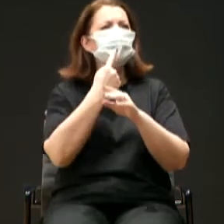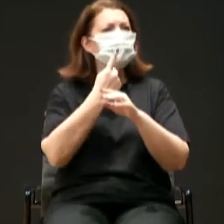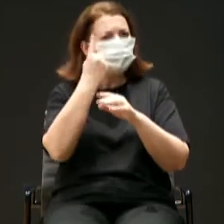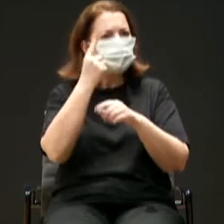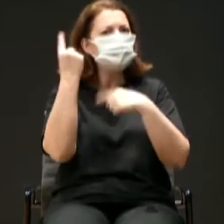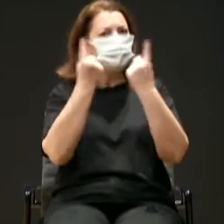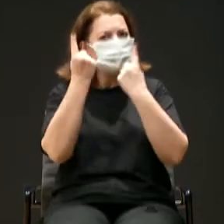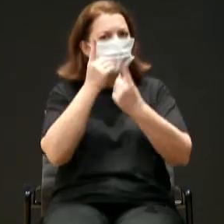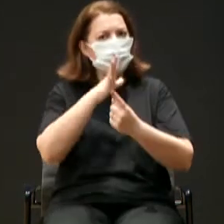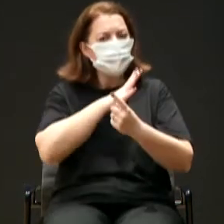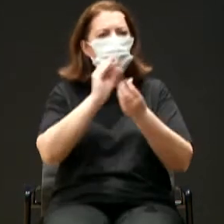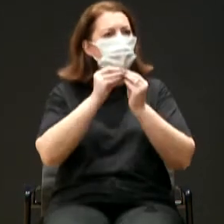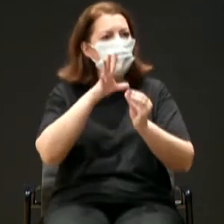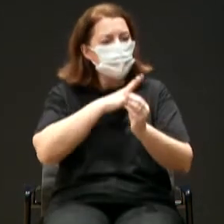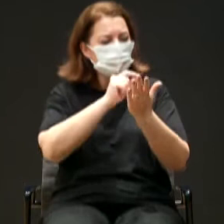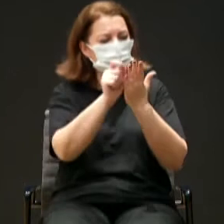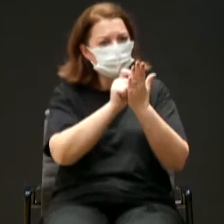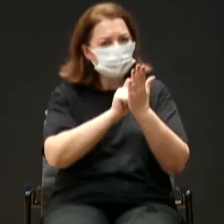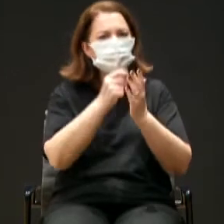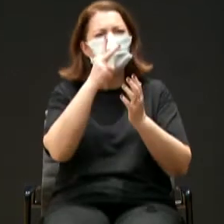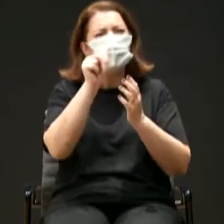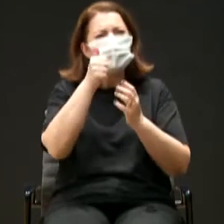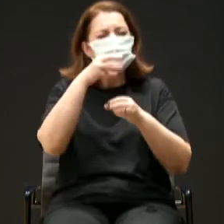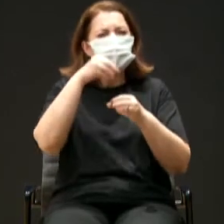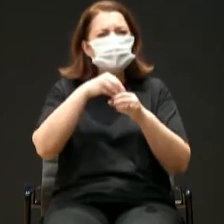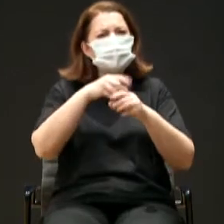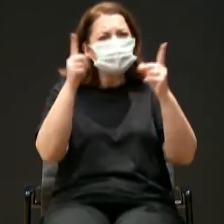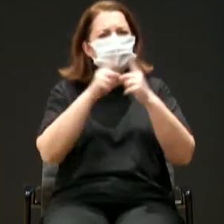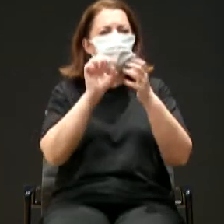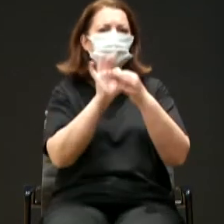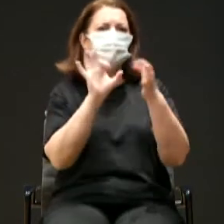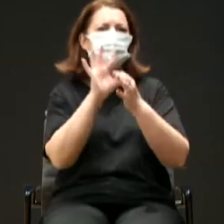Bize bildirilen sorunları en fazla 3 gün içinde çözmekteyiz.